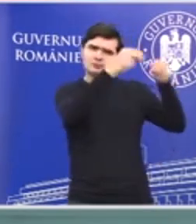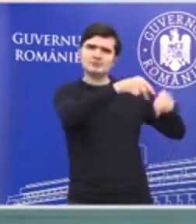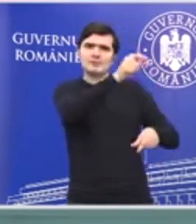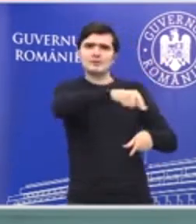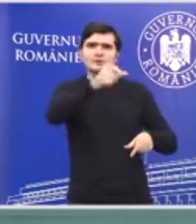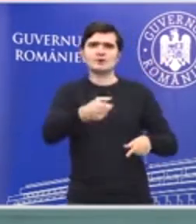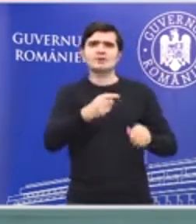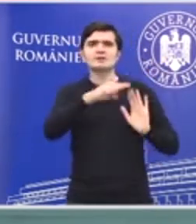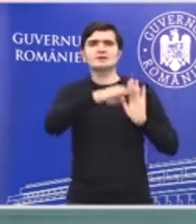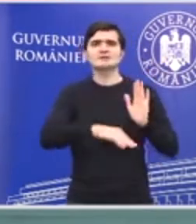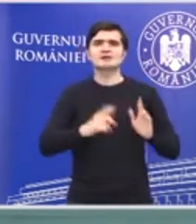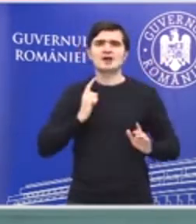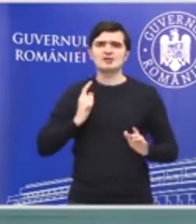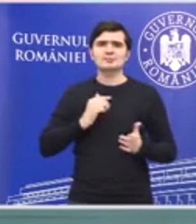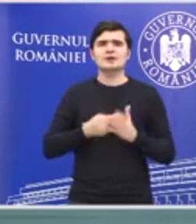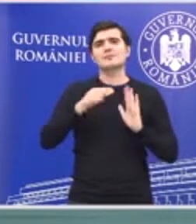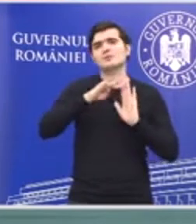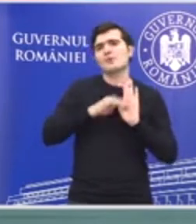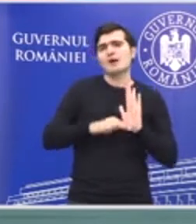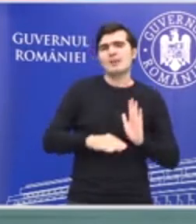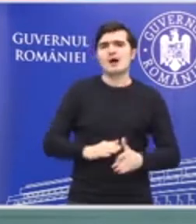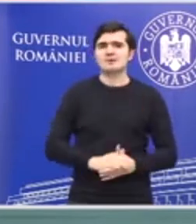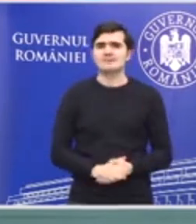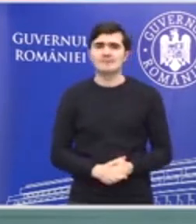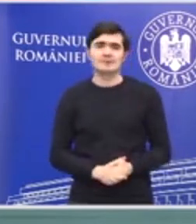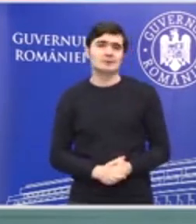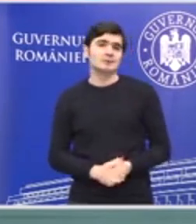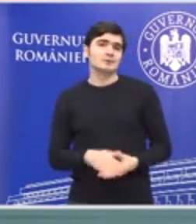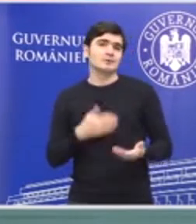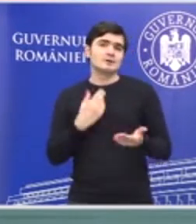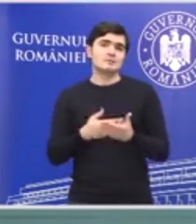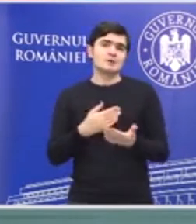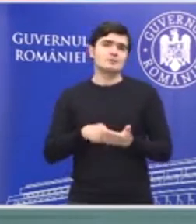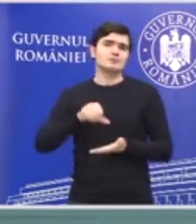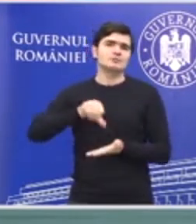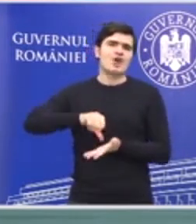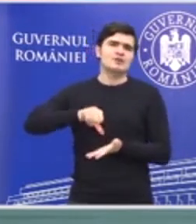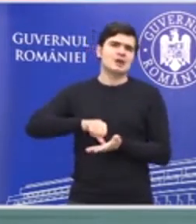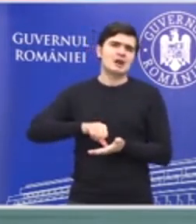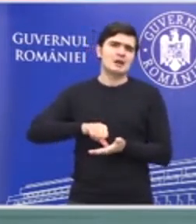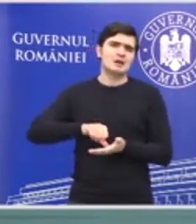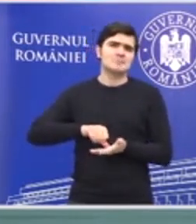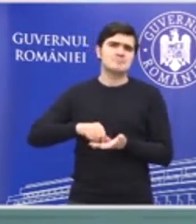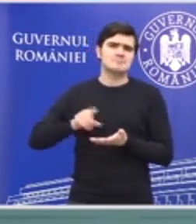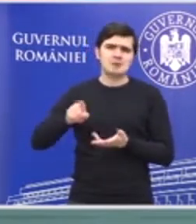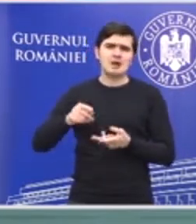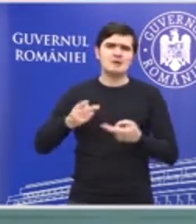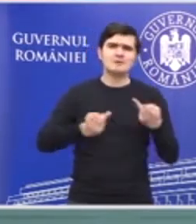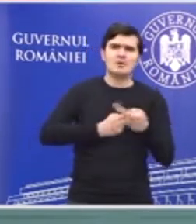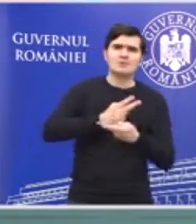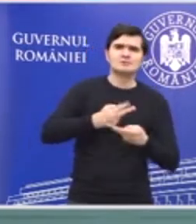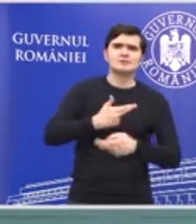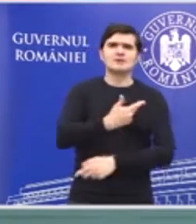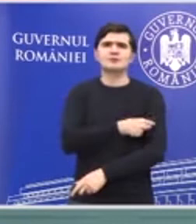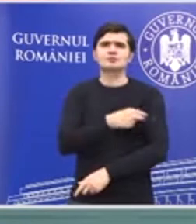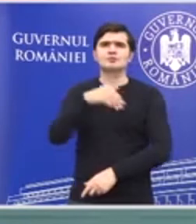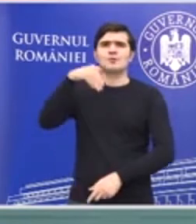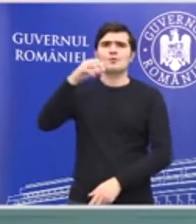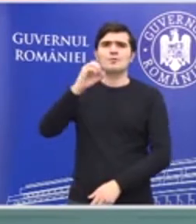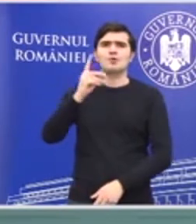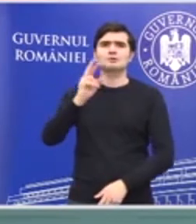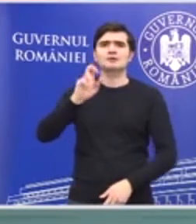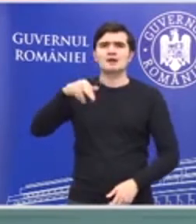de așteptare în vederea programării. Pentru centrele de la care folosesc vaccin de la compania Moderna